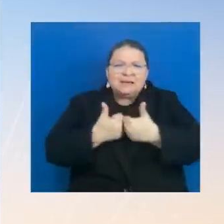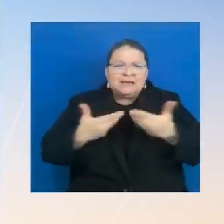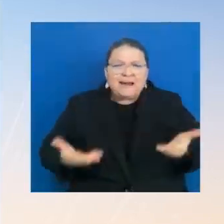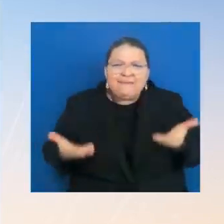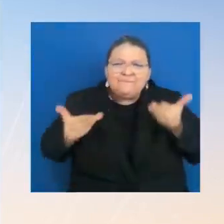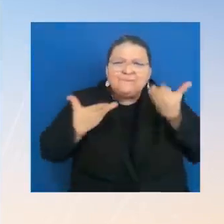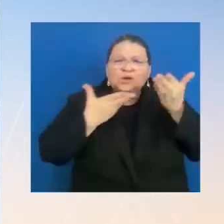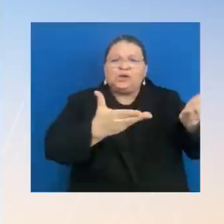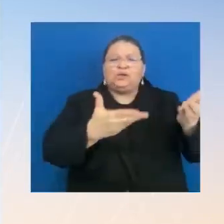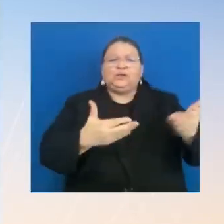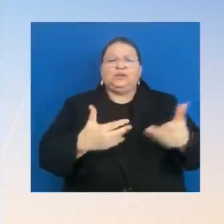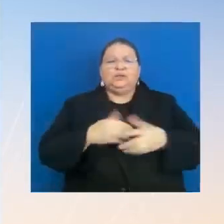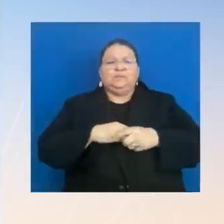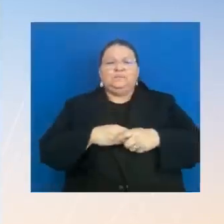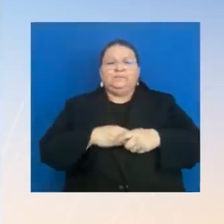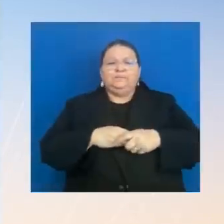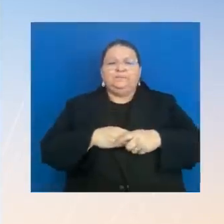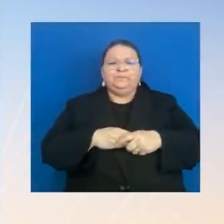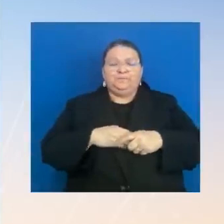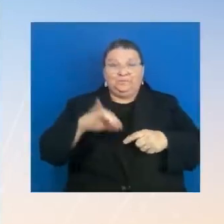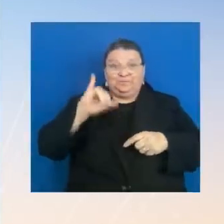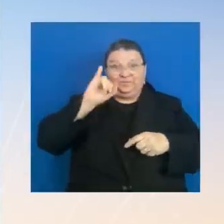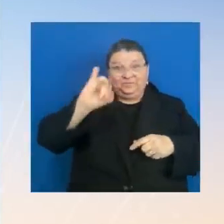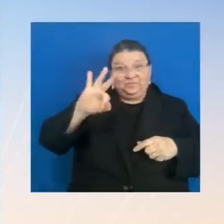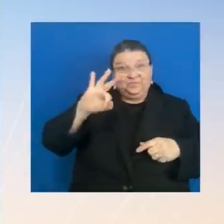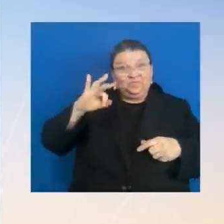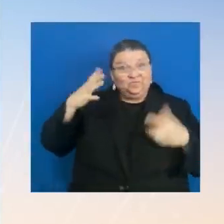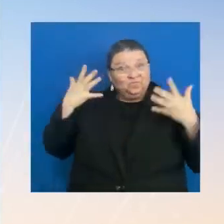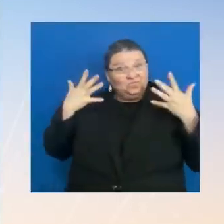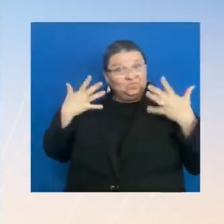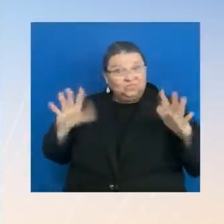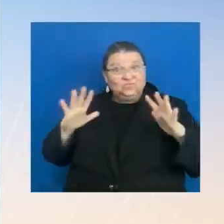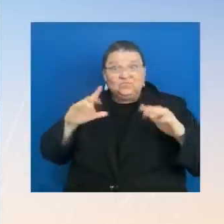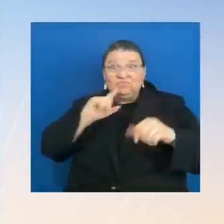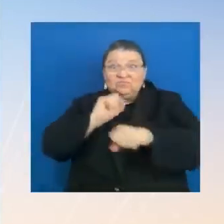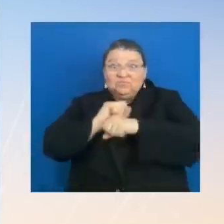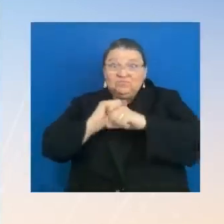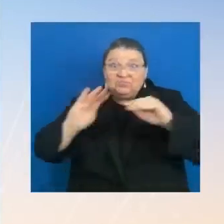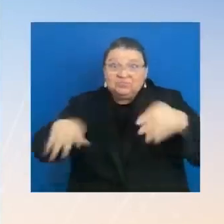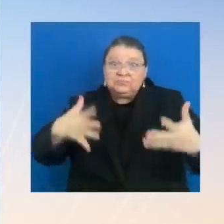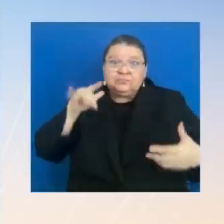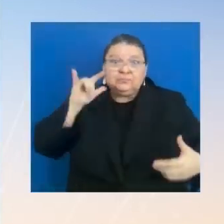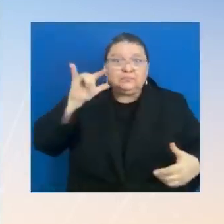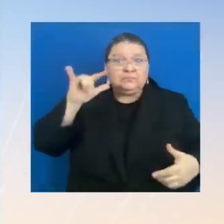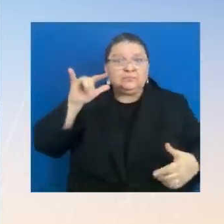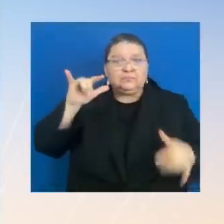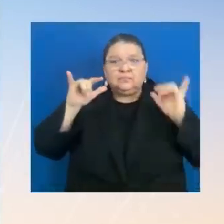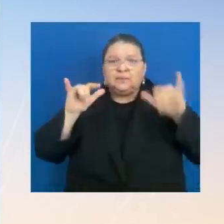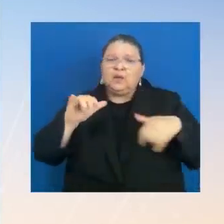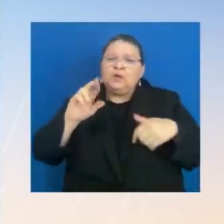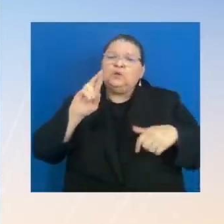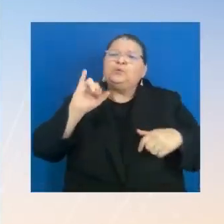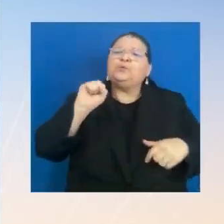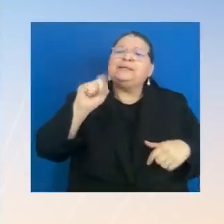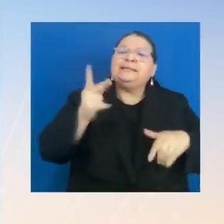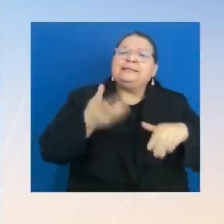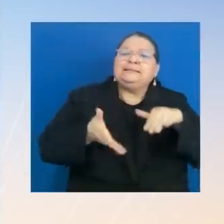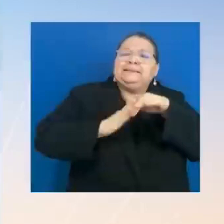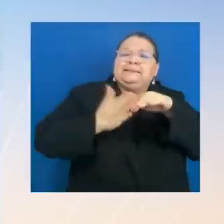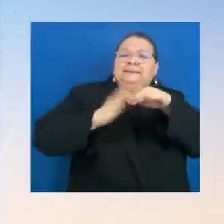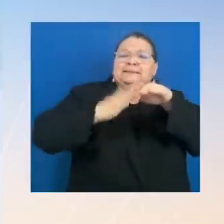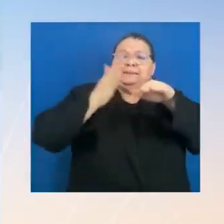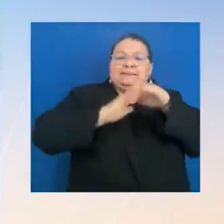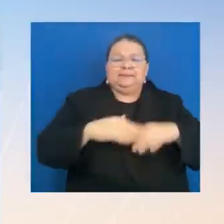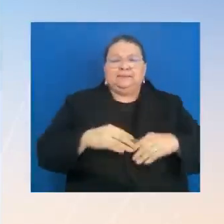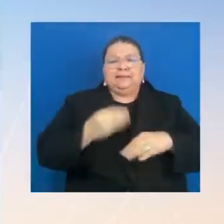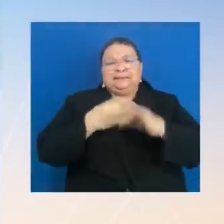Spassacki nói, tuy nhiên, phóng viên David Sanger của New York Times đã hỏi liệu những chiếc máy bay khởi hành